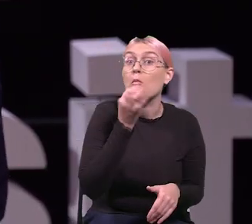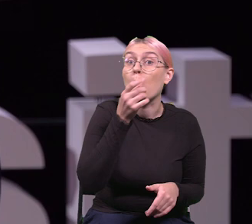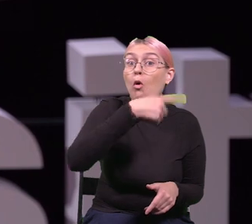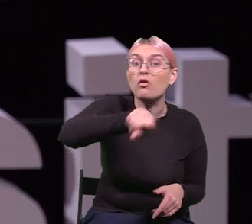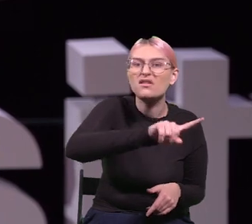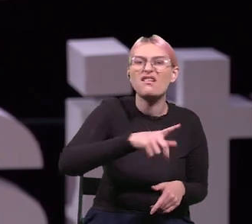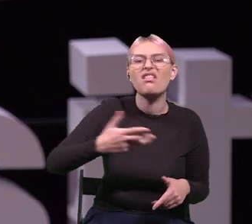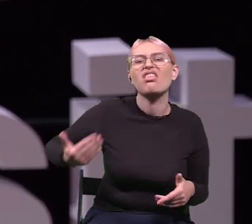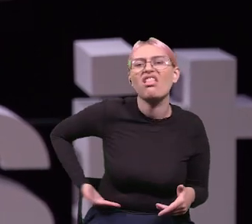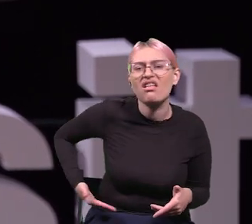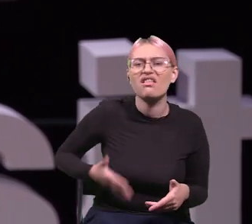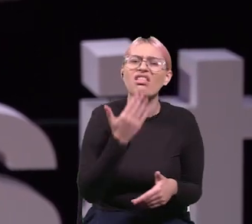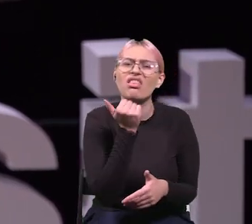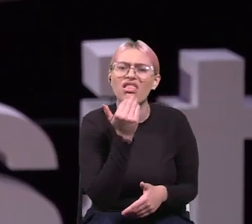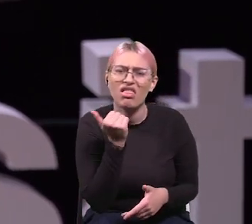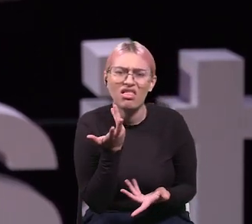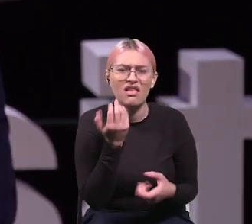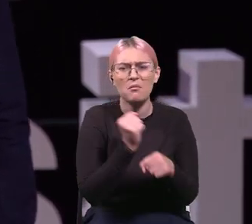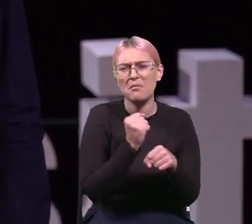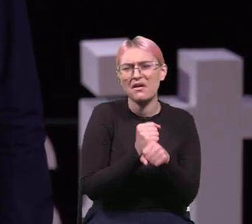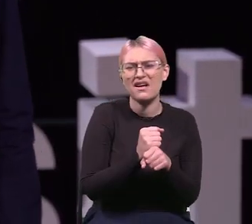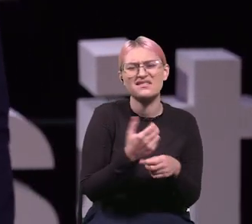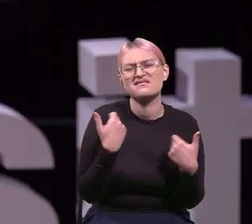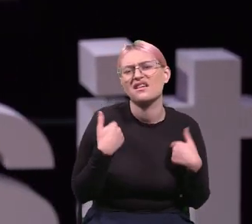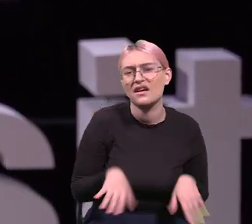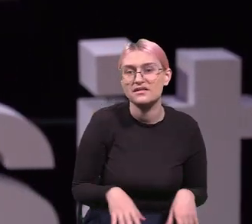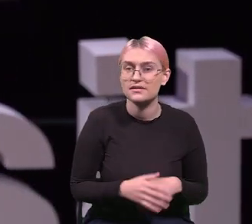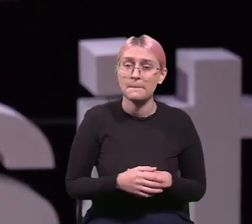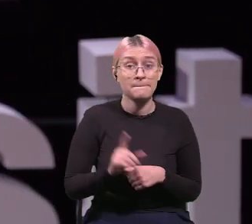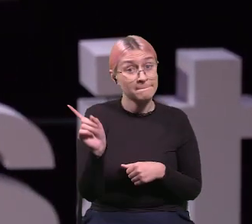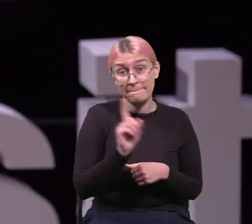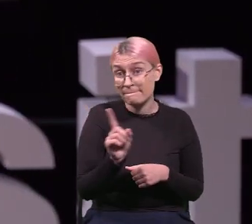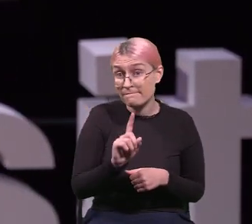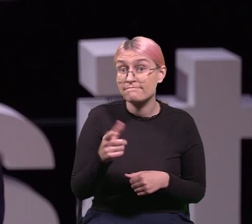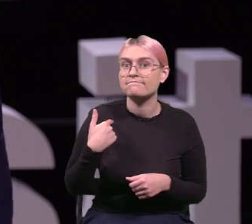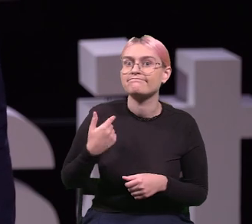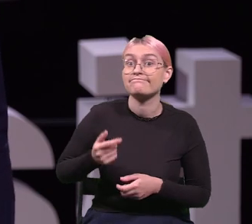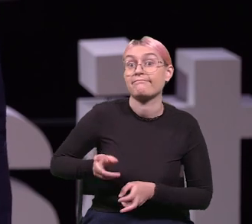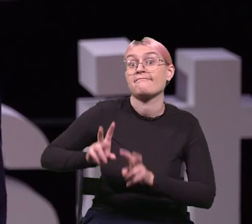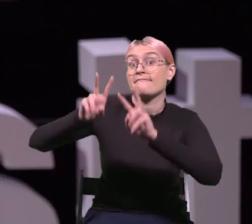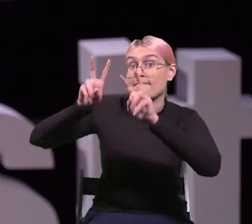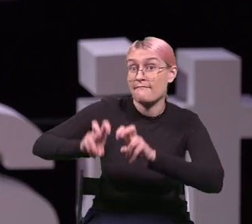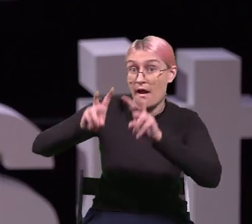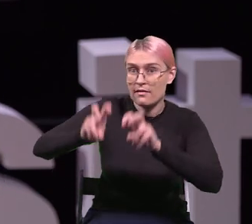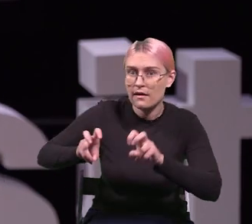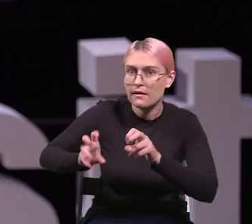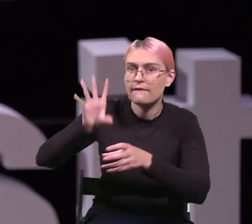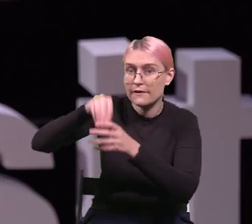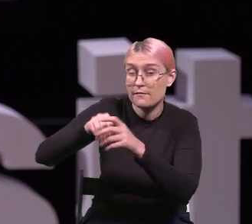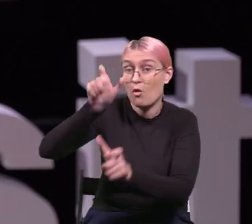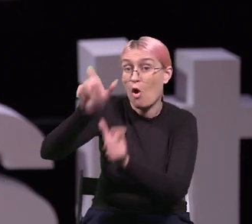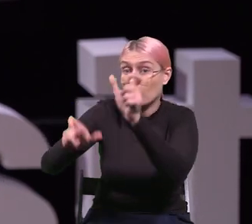nie. Badania pokazują, że aktywność młodych mieszkających jeszcze z rodzicą przed 30 jest całkiem